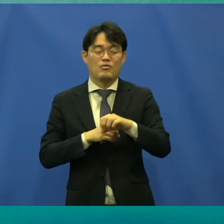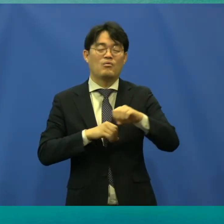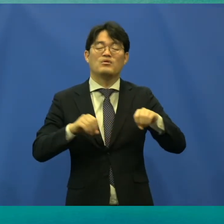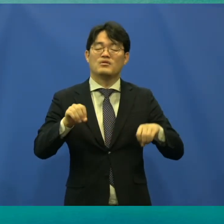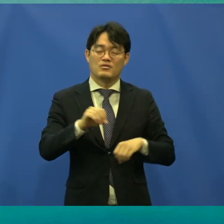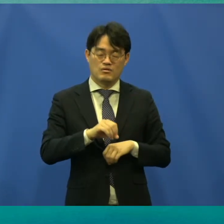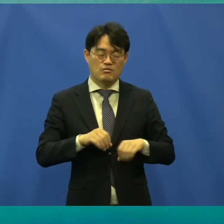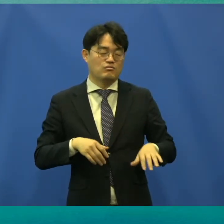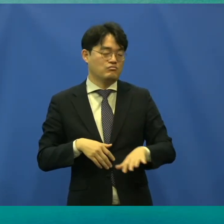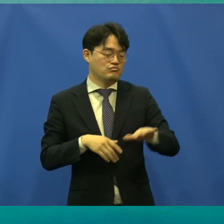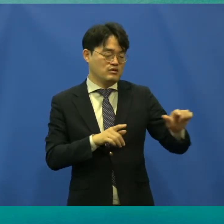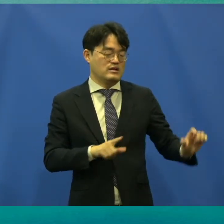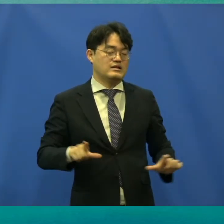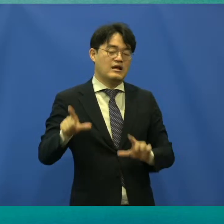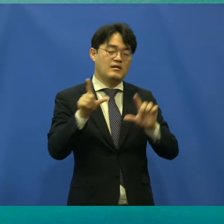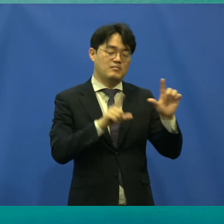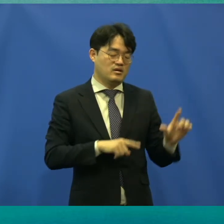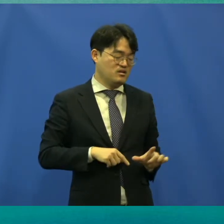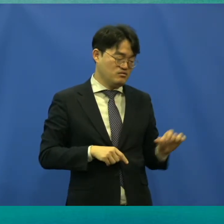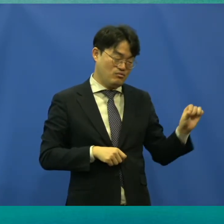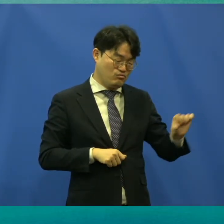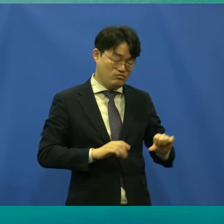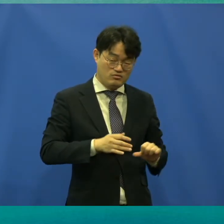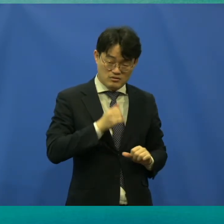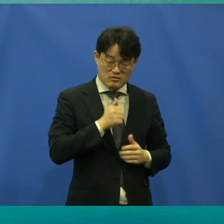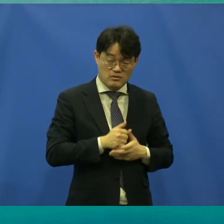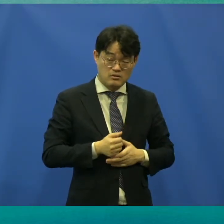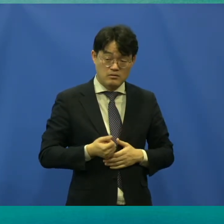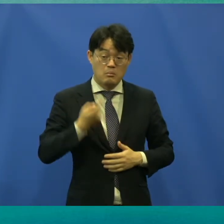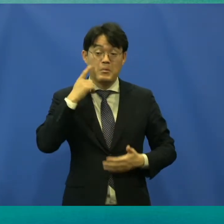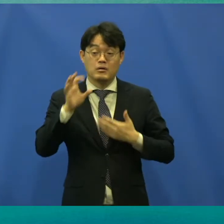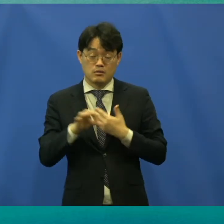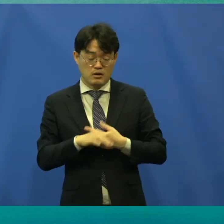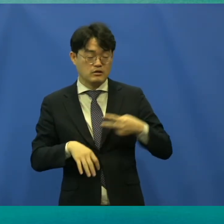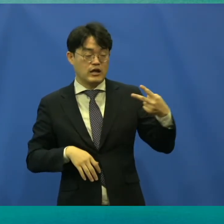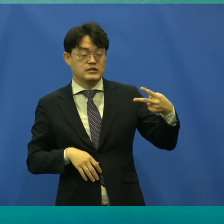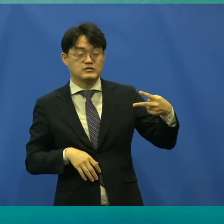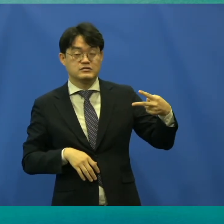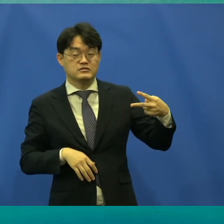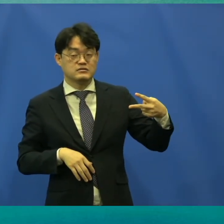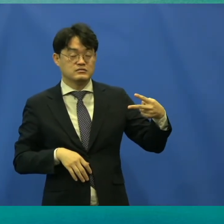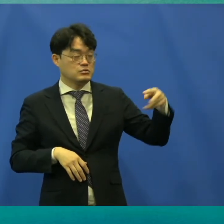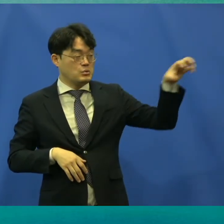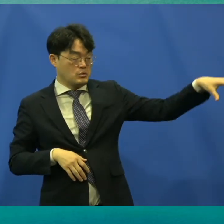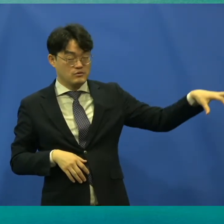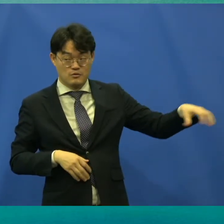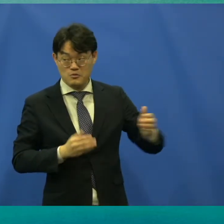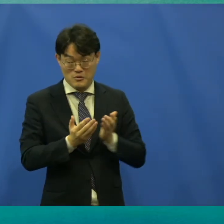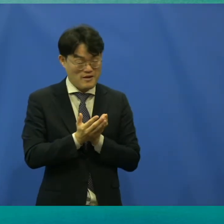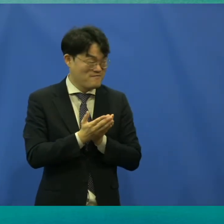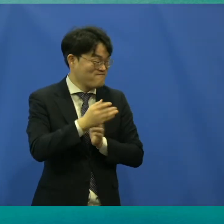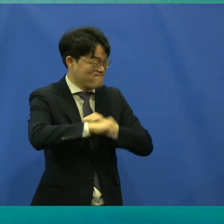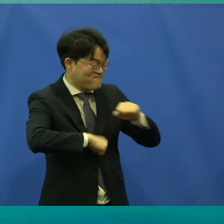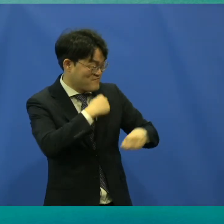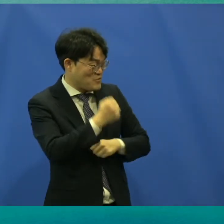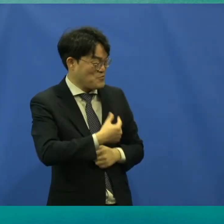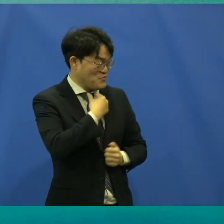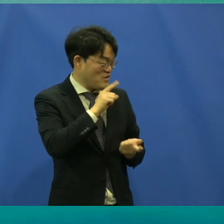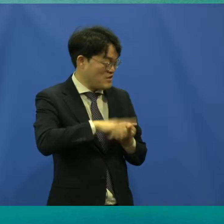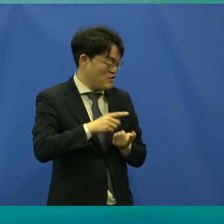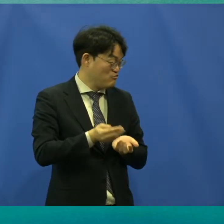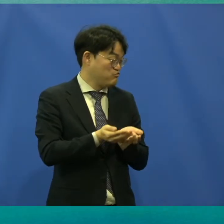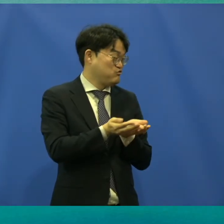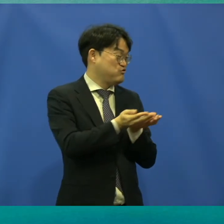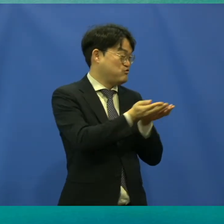도착했다면 어떻게 됐겠습니까? 갈 때까지 갔겠죠. 여러분, 내가 마음먹은 대로 돌아간다면 그것이야말로